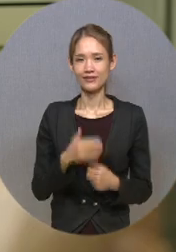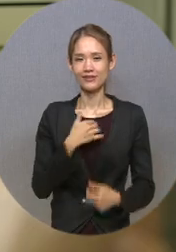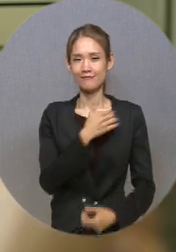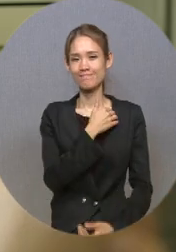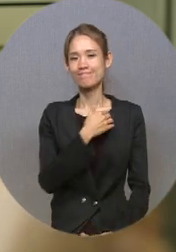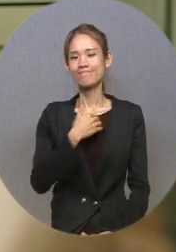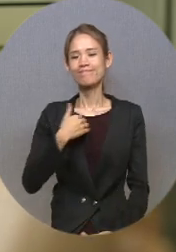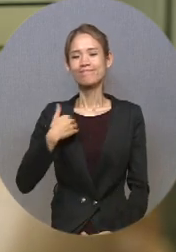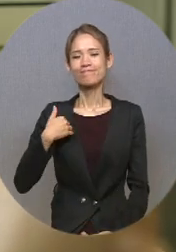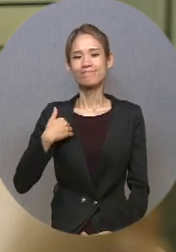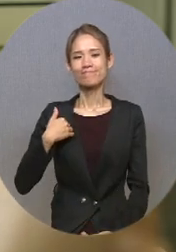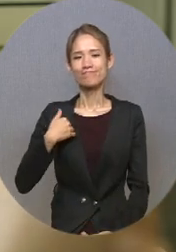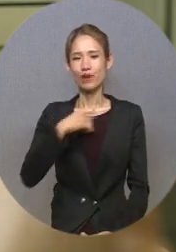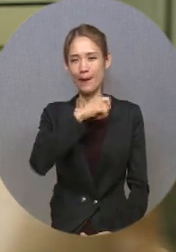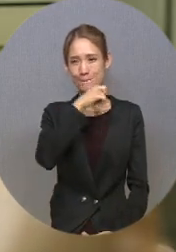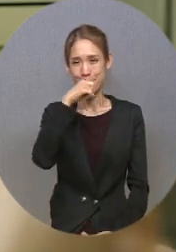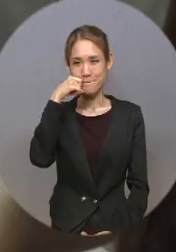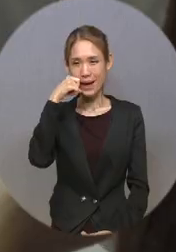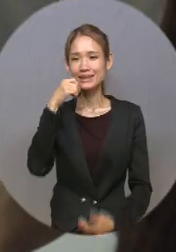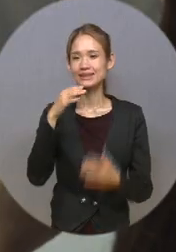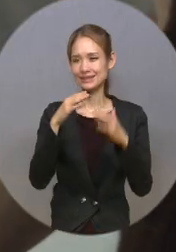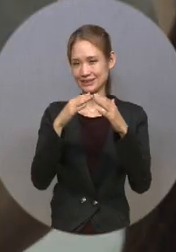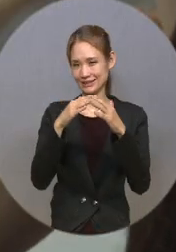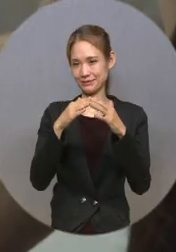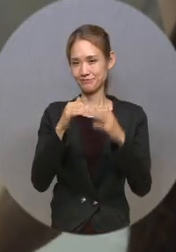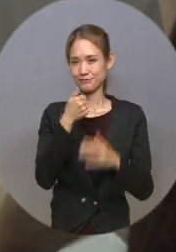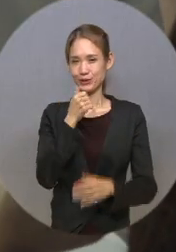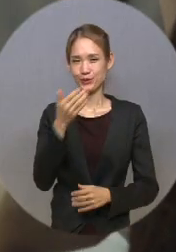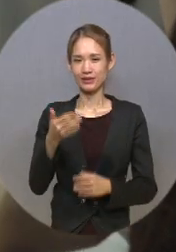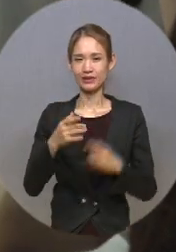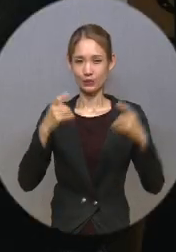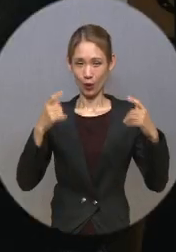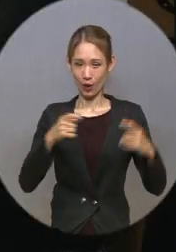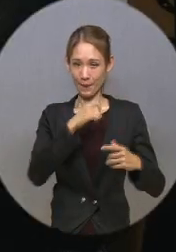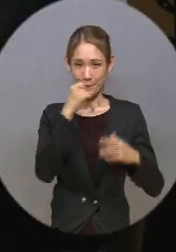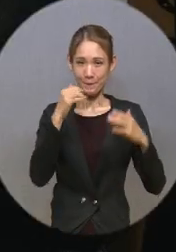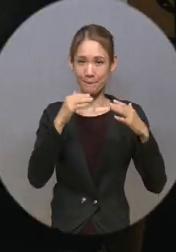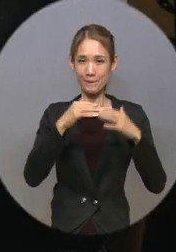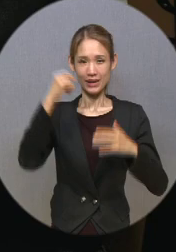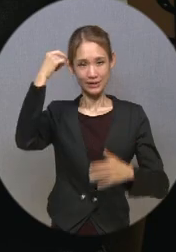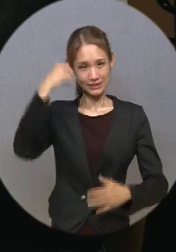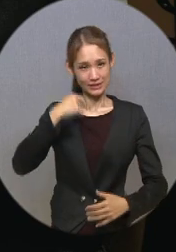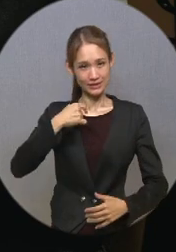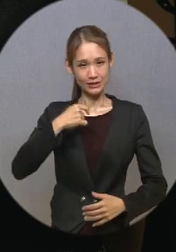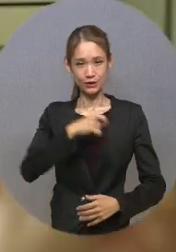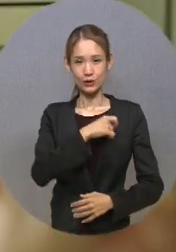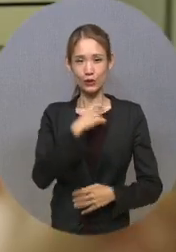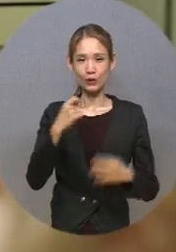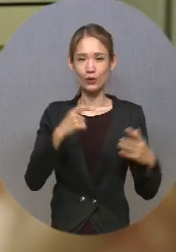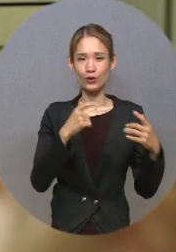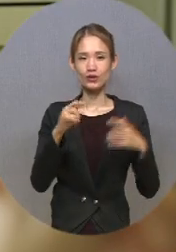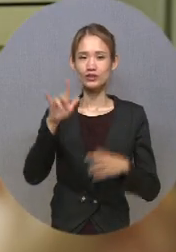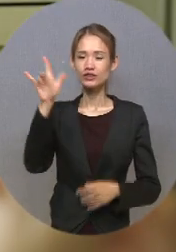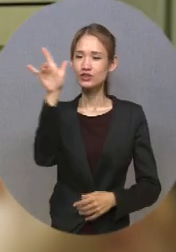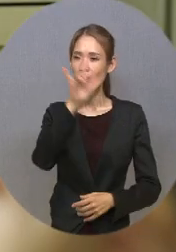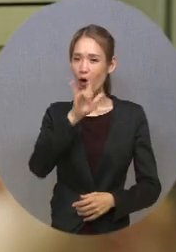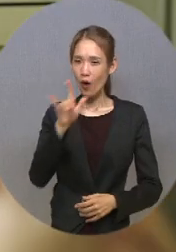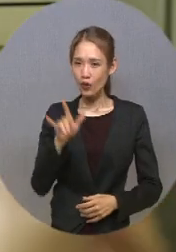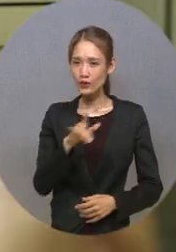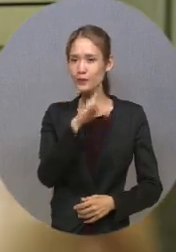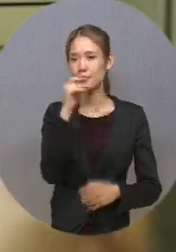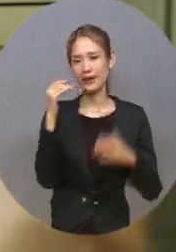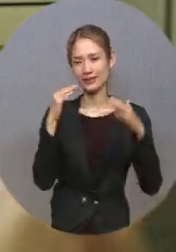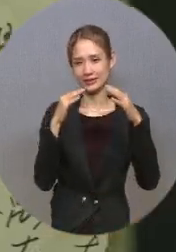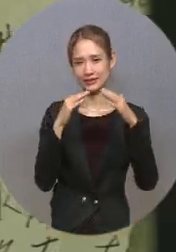있게 맛집이라고 소개해 줄 수가 있죠. 내가 로컬 맛집 느낌인가요? 맞죠. 로컬 맛집이라고, 그리고 전국적인 맛집이죠,